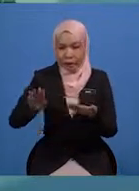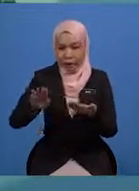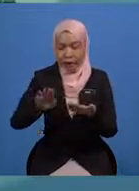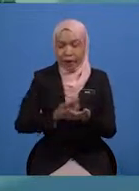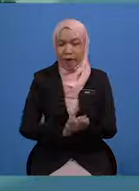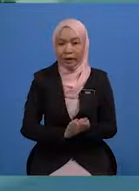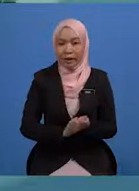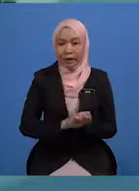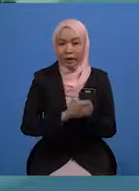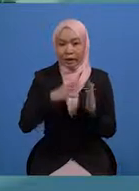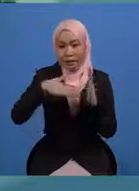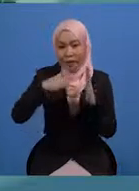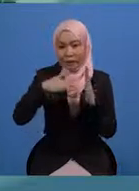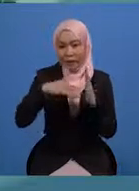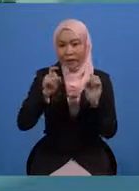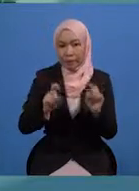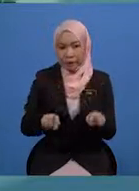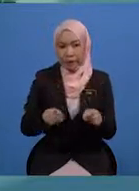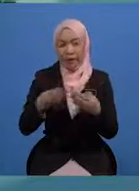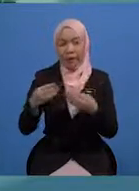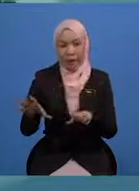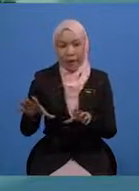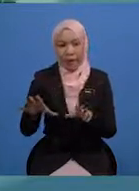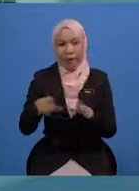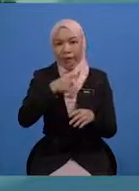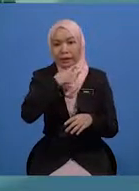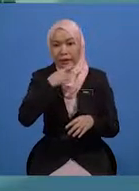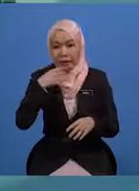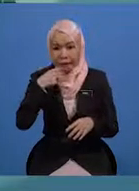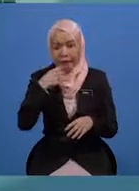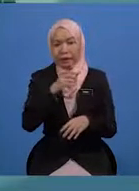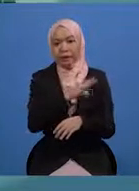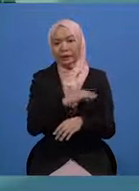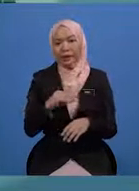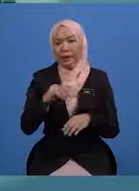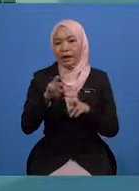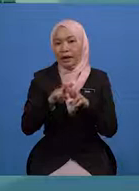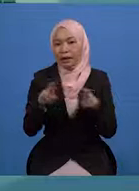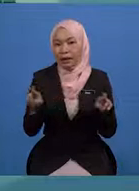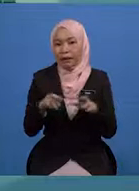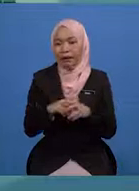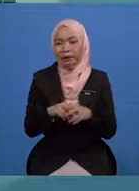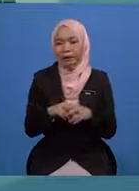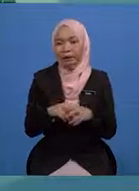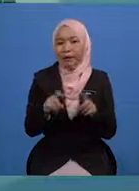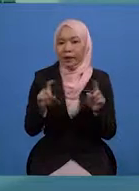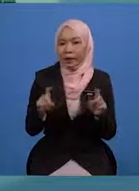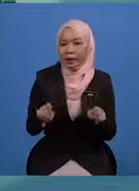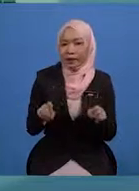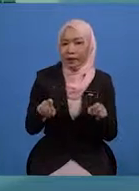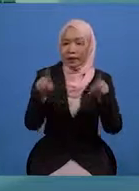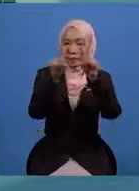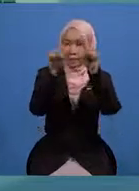telah siap harus dibiarkan kering dalam keadaan rata. Catan perlu